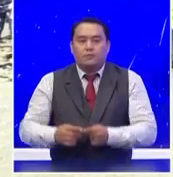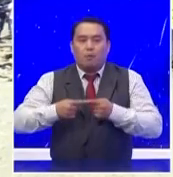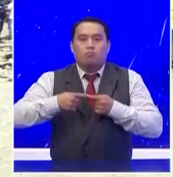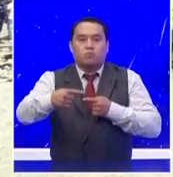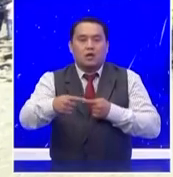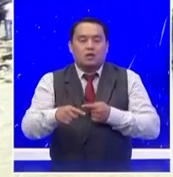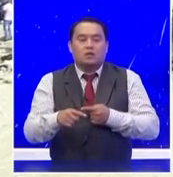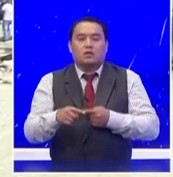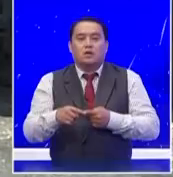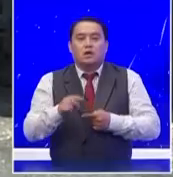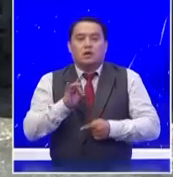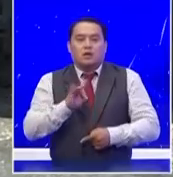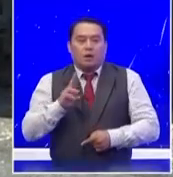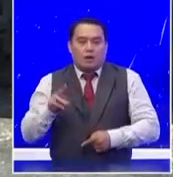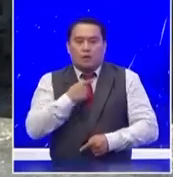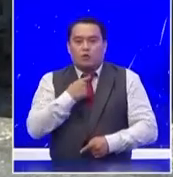Протяженность трассы республиканского значения